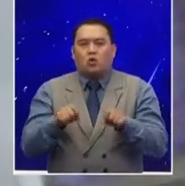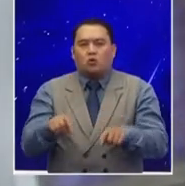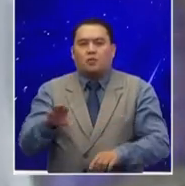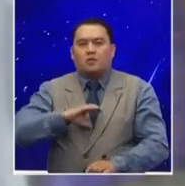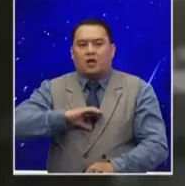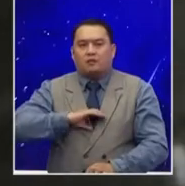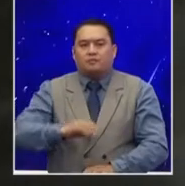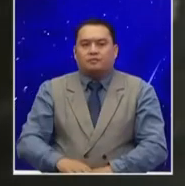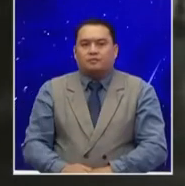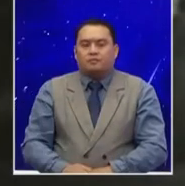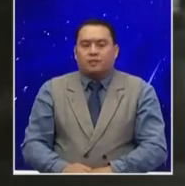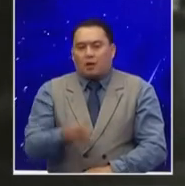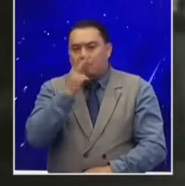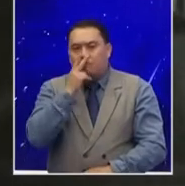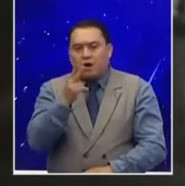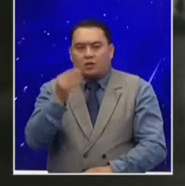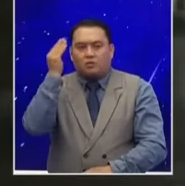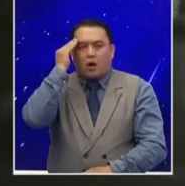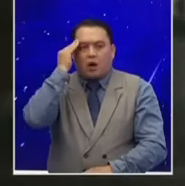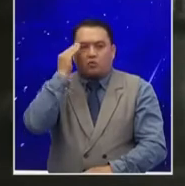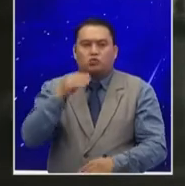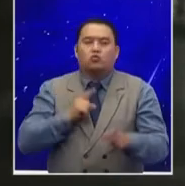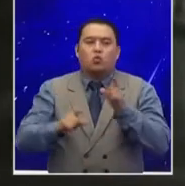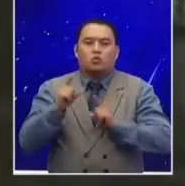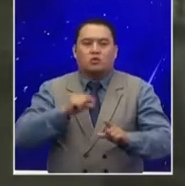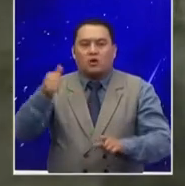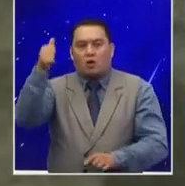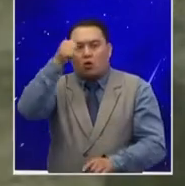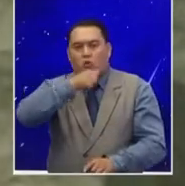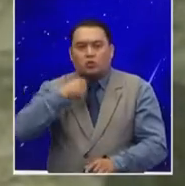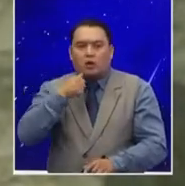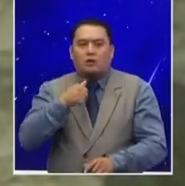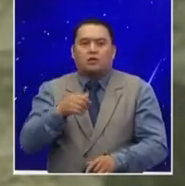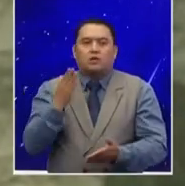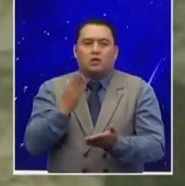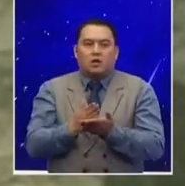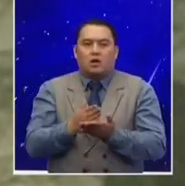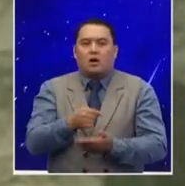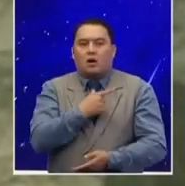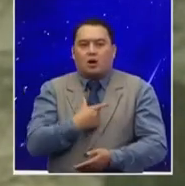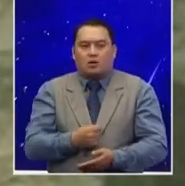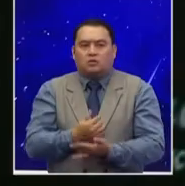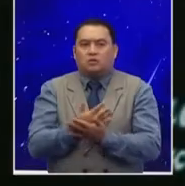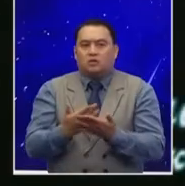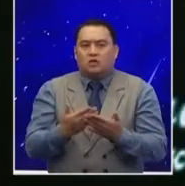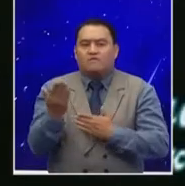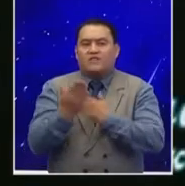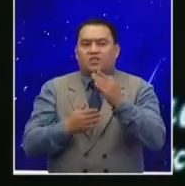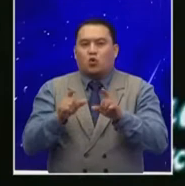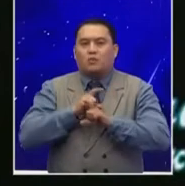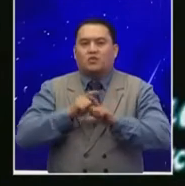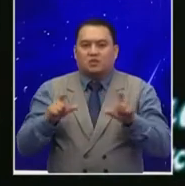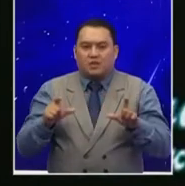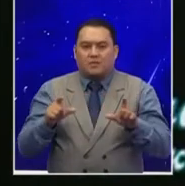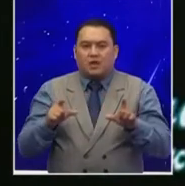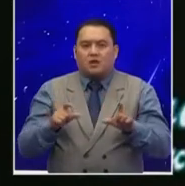медалью. Демонстрировал свои способности он и в студенческие годы. В его арсенале имеются аттестаты сразу нескольких высших учебных